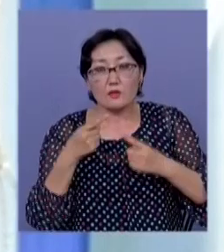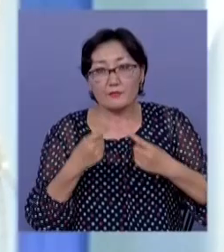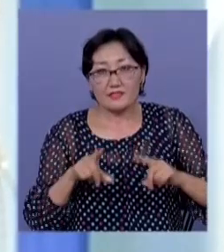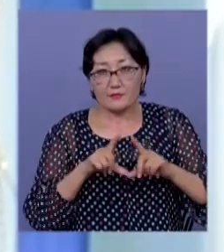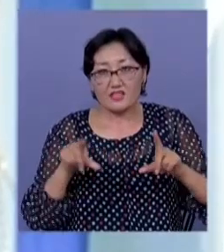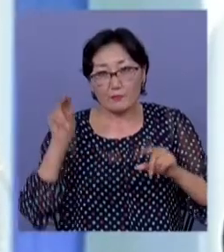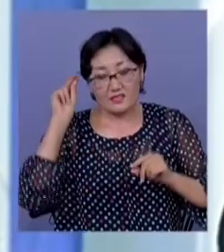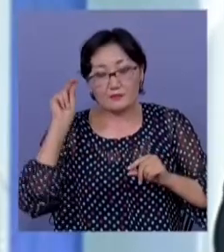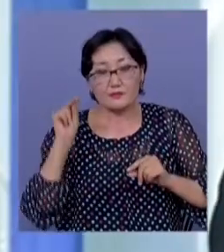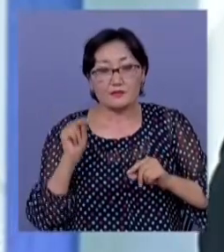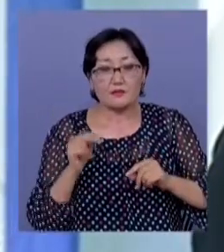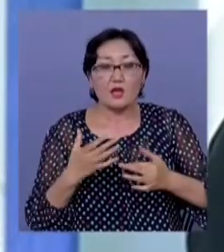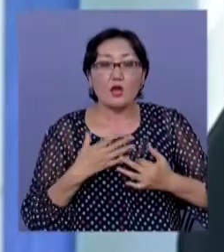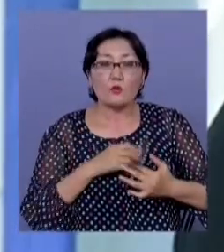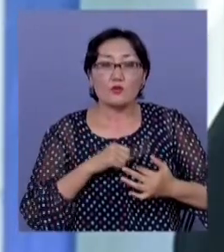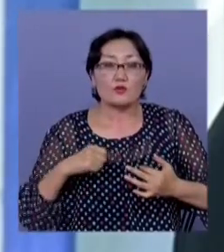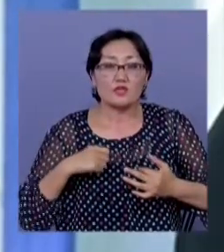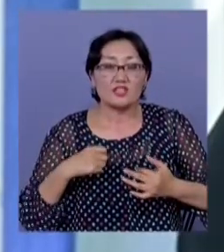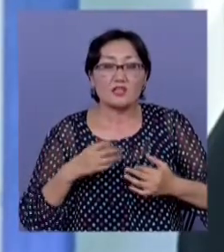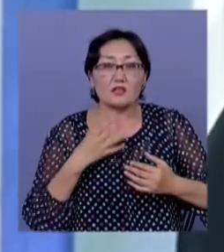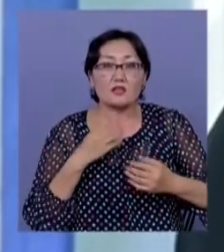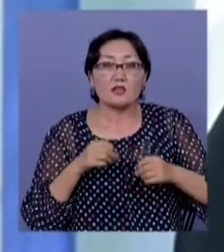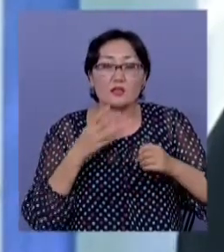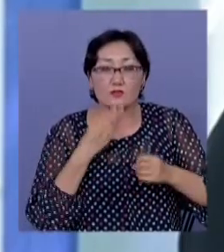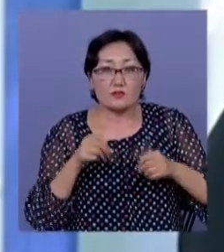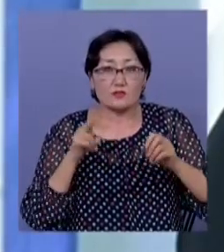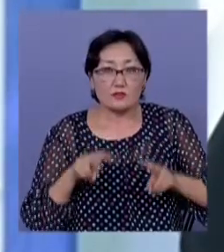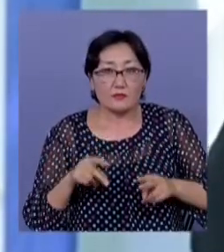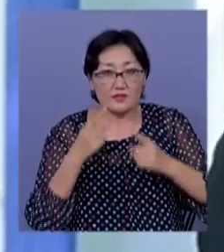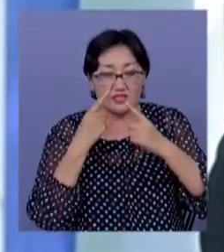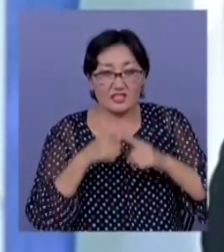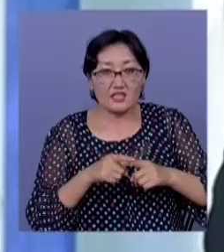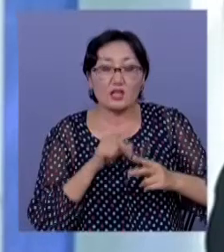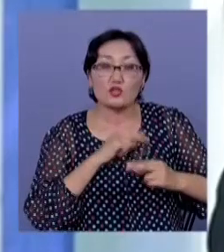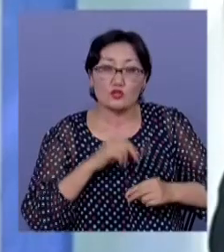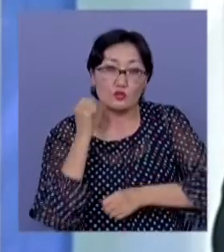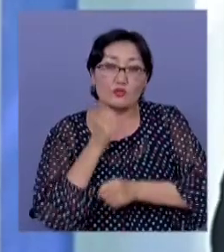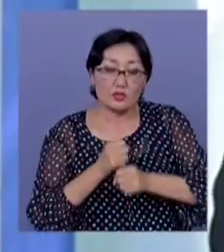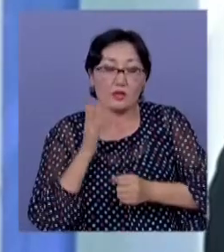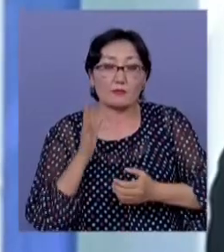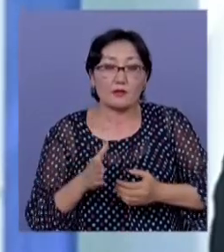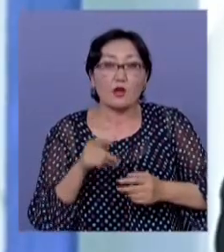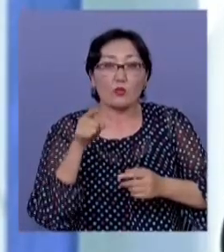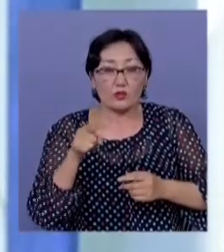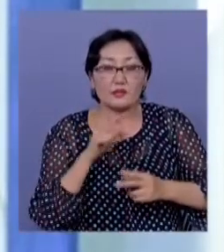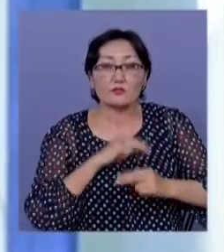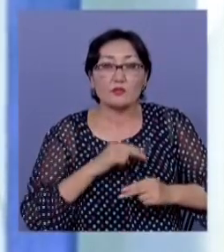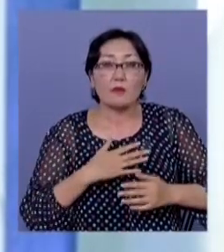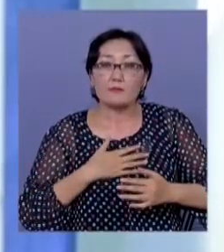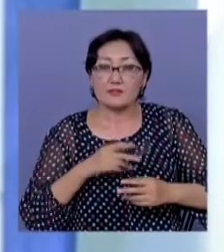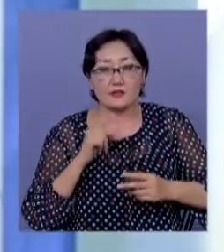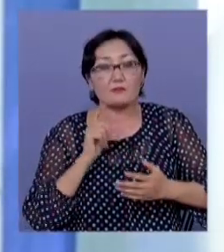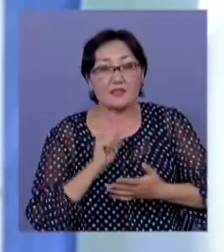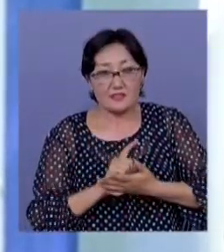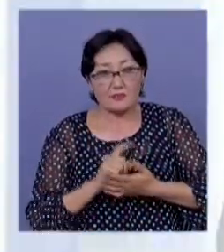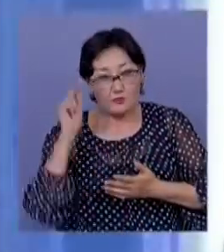да мектептерде өздерінің арнайы техникалық жұмысшылар бар, және олардың міндеті, біздің міндетіміз сабақ